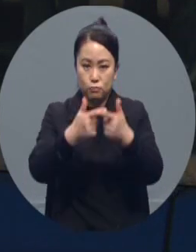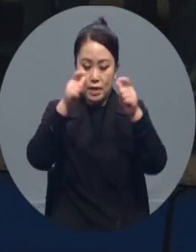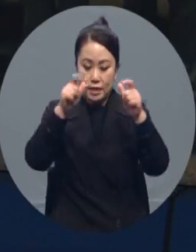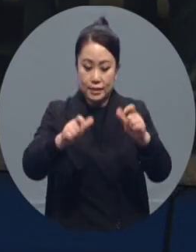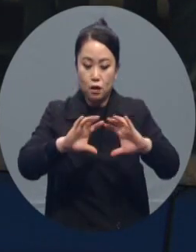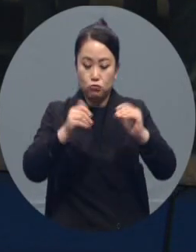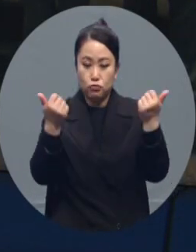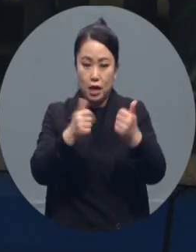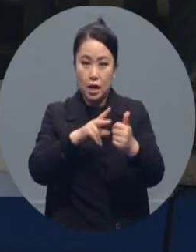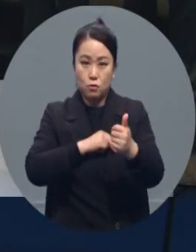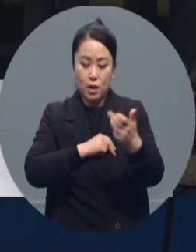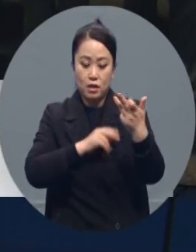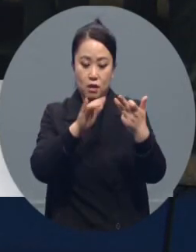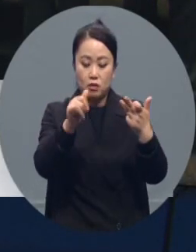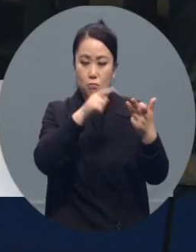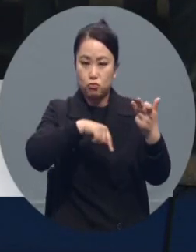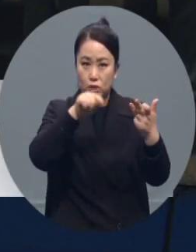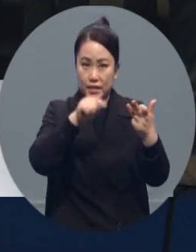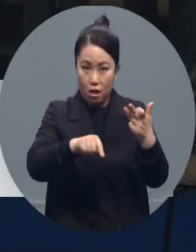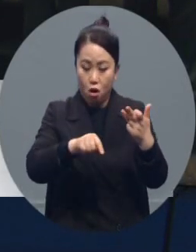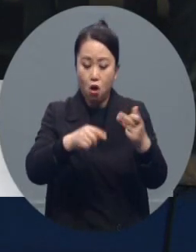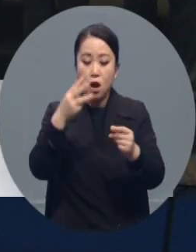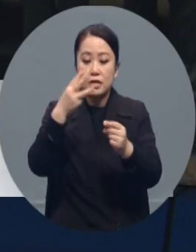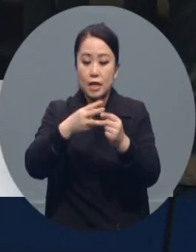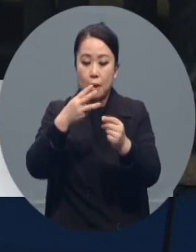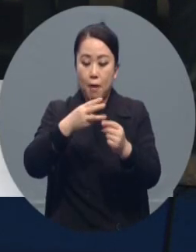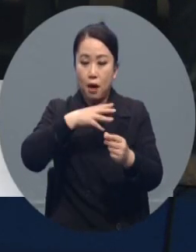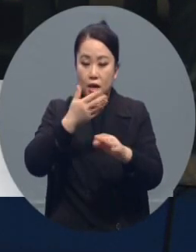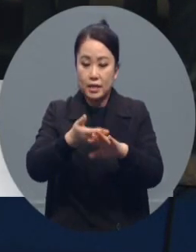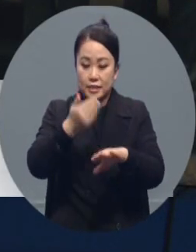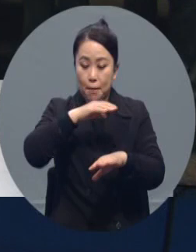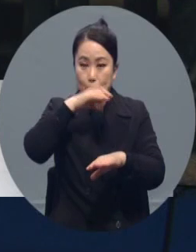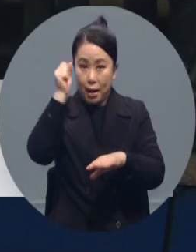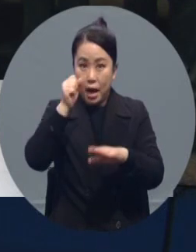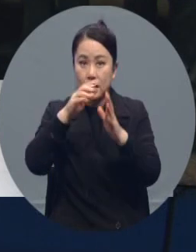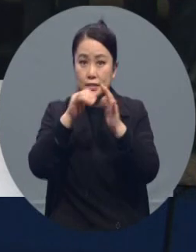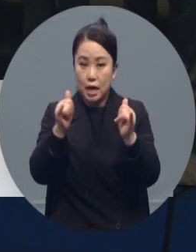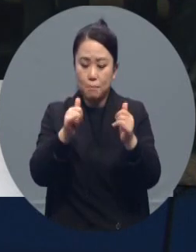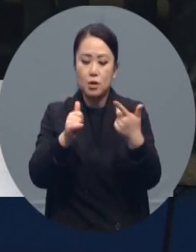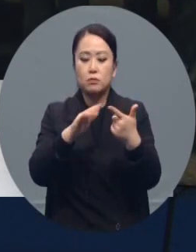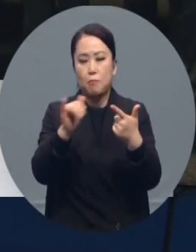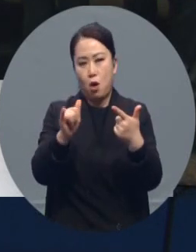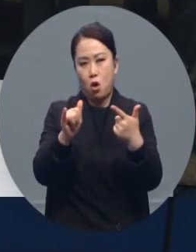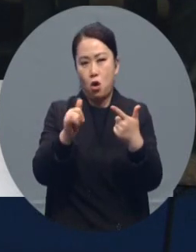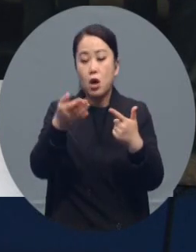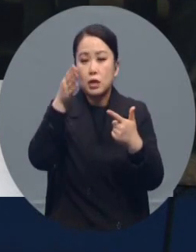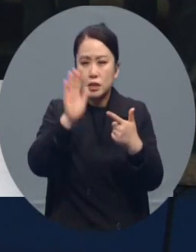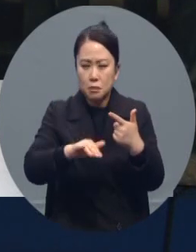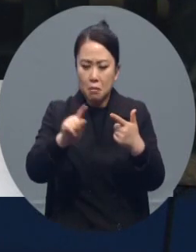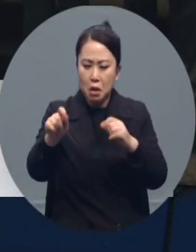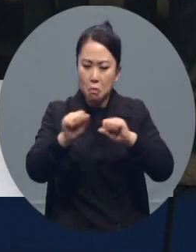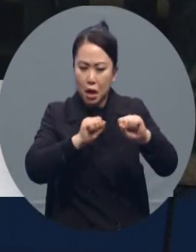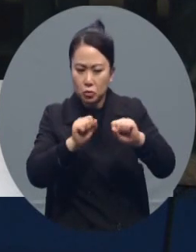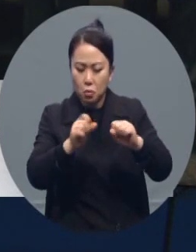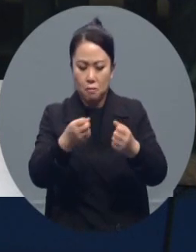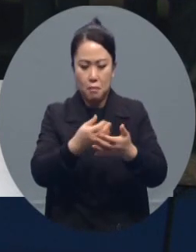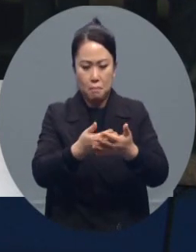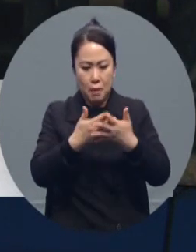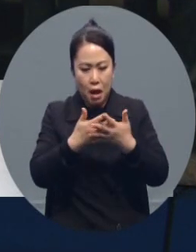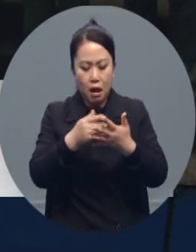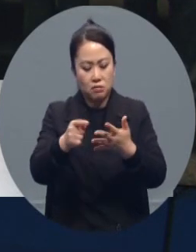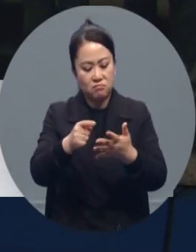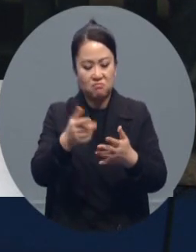부산 지역 국회의원 18명 중 3선 이상 중진이 6명이나 되지만 존재감이 예전만 못하다는 평가가